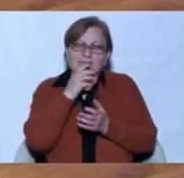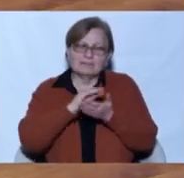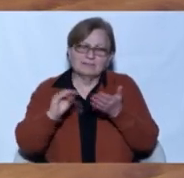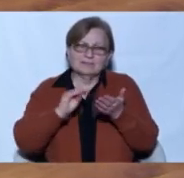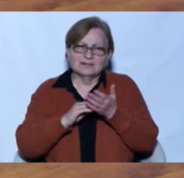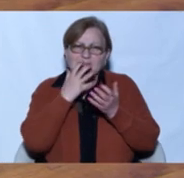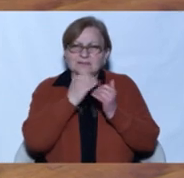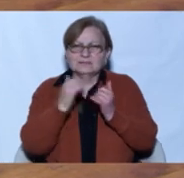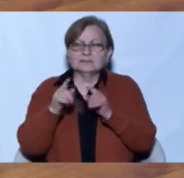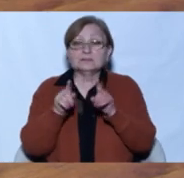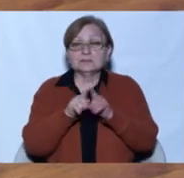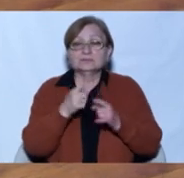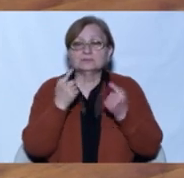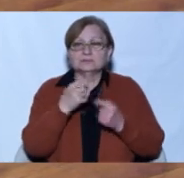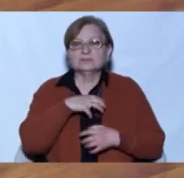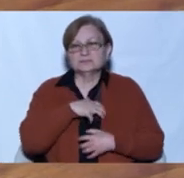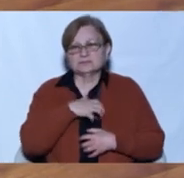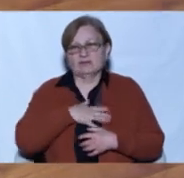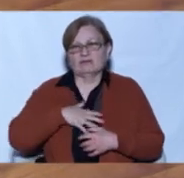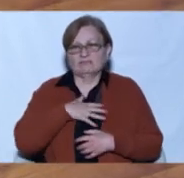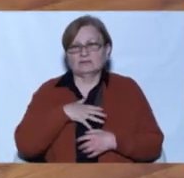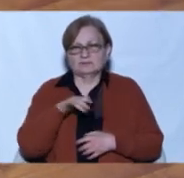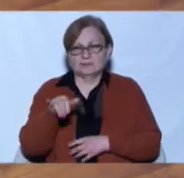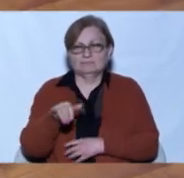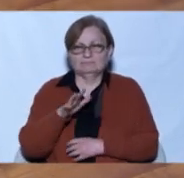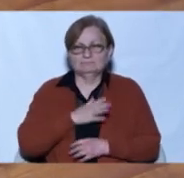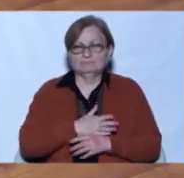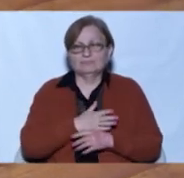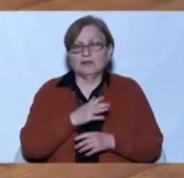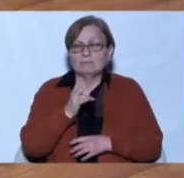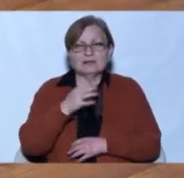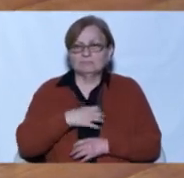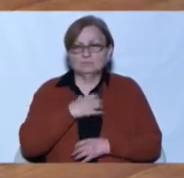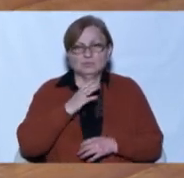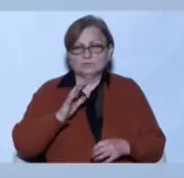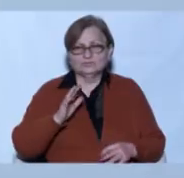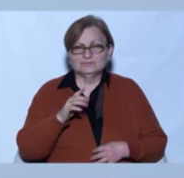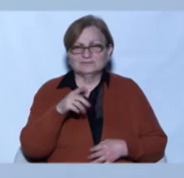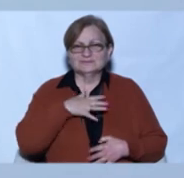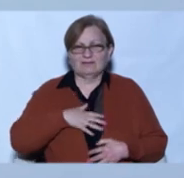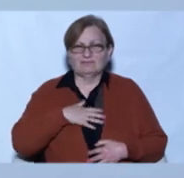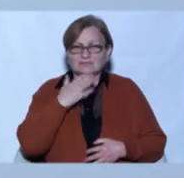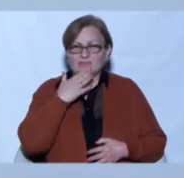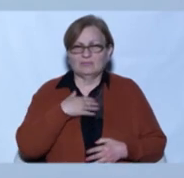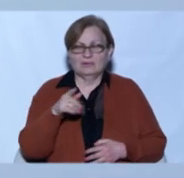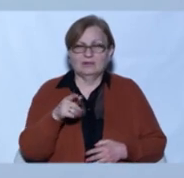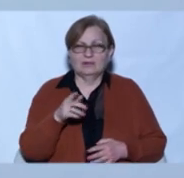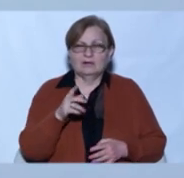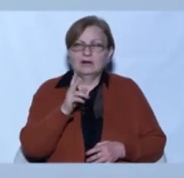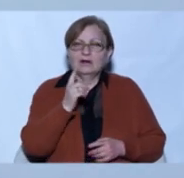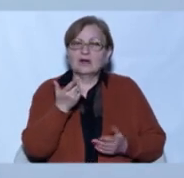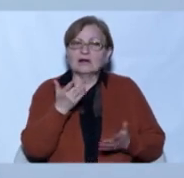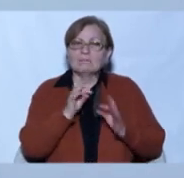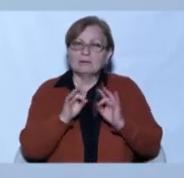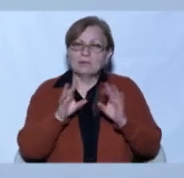ამავდროულად სევდას და ტკივილს. თუმცა სევდამ არ უნდა შეგვაშინოს, როცა ვკითხულობთ ტექსტებს. თუ რომელიმე მოთხრობა